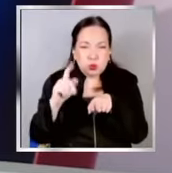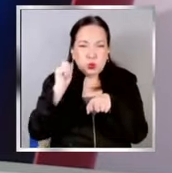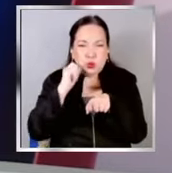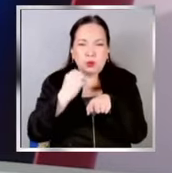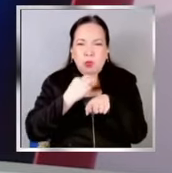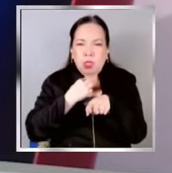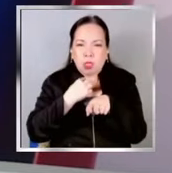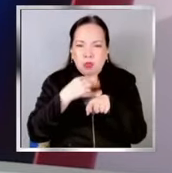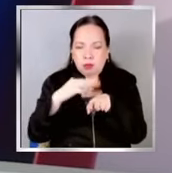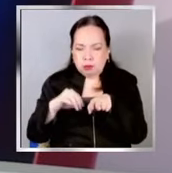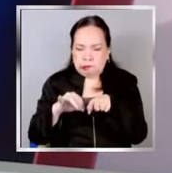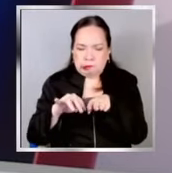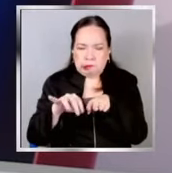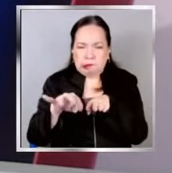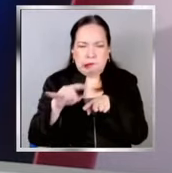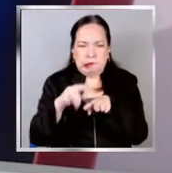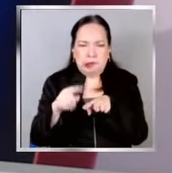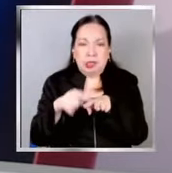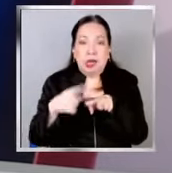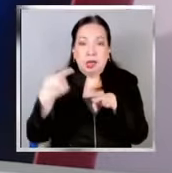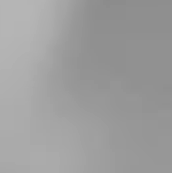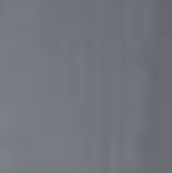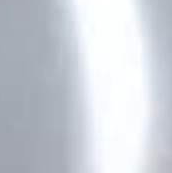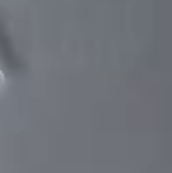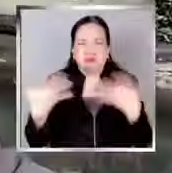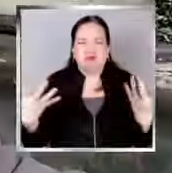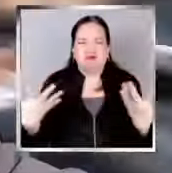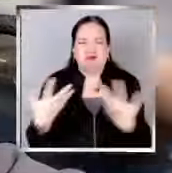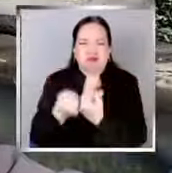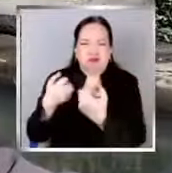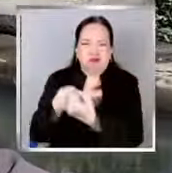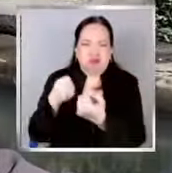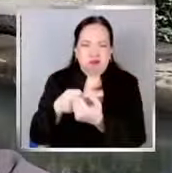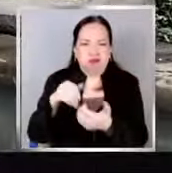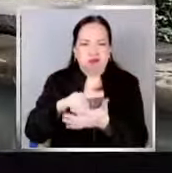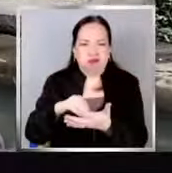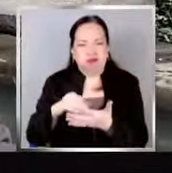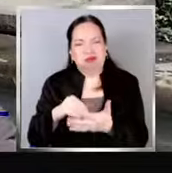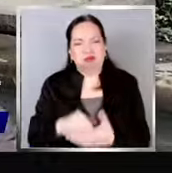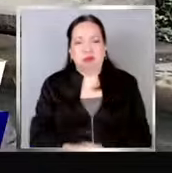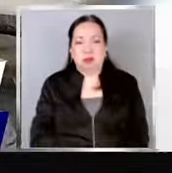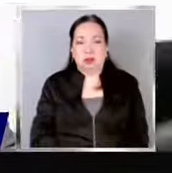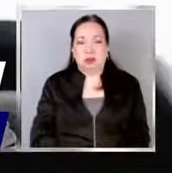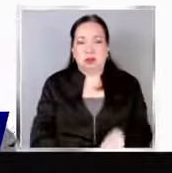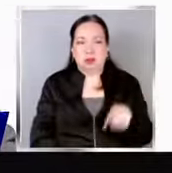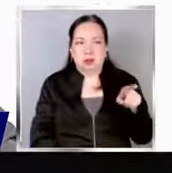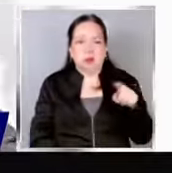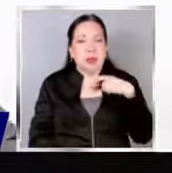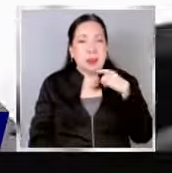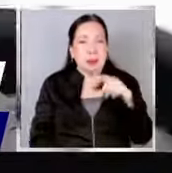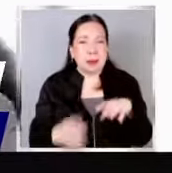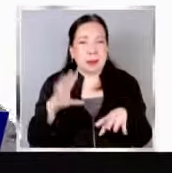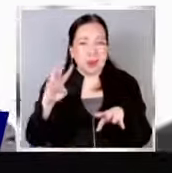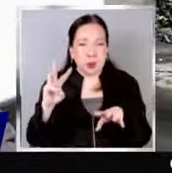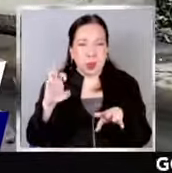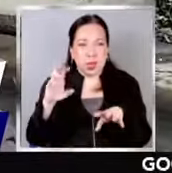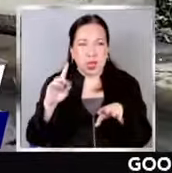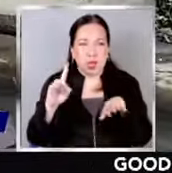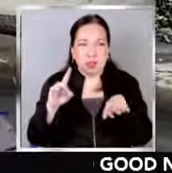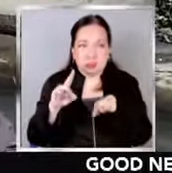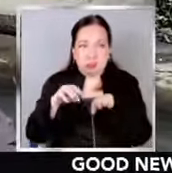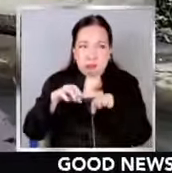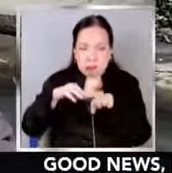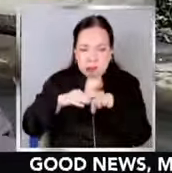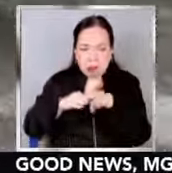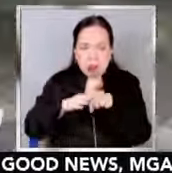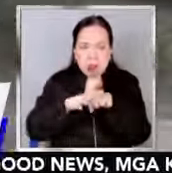aksidente. Idinulugyan sa sumbungan ng bayan. Sobrang basa yung daan, nilulumot na. So, siyempre,